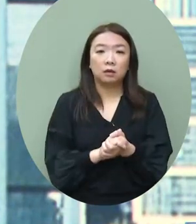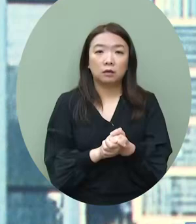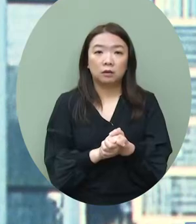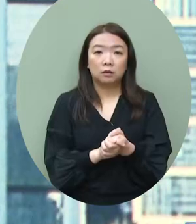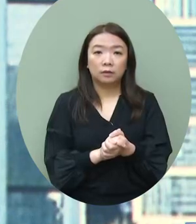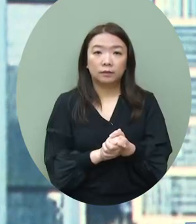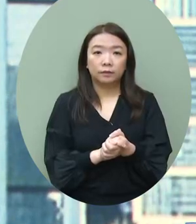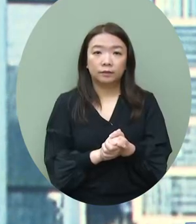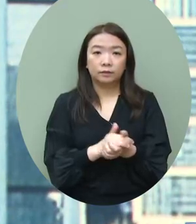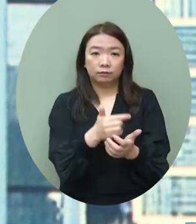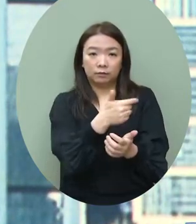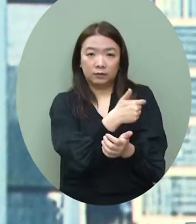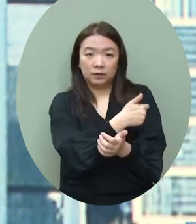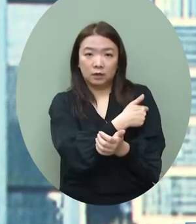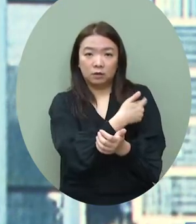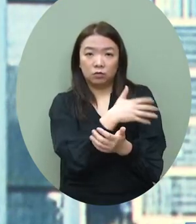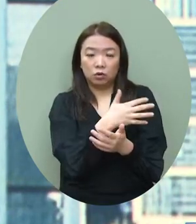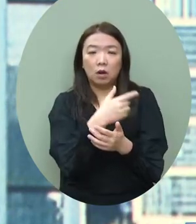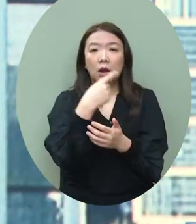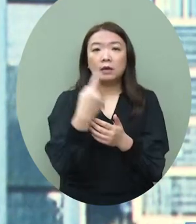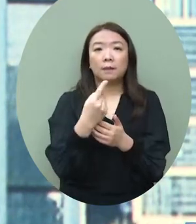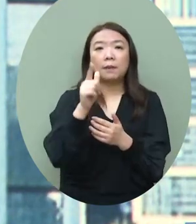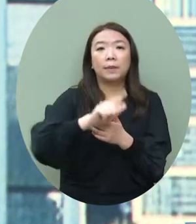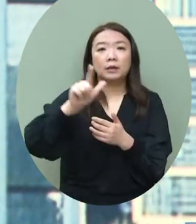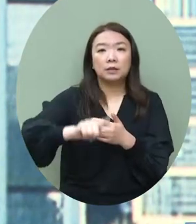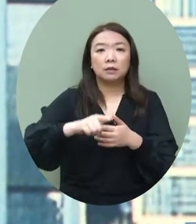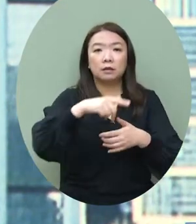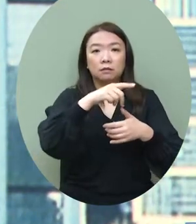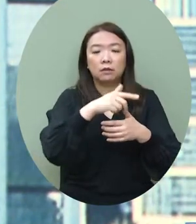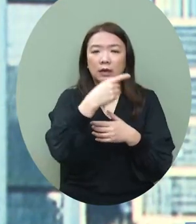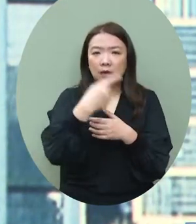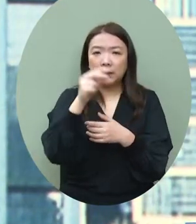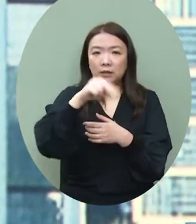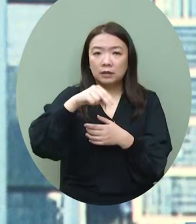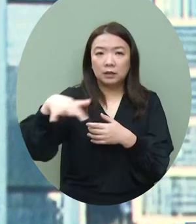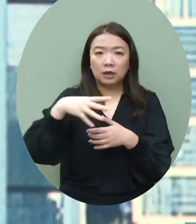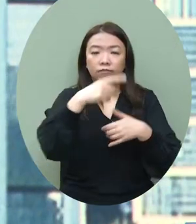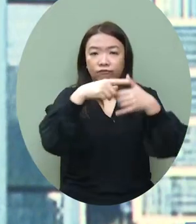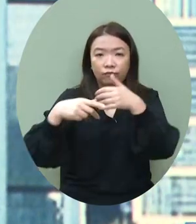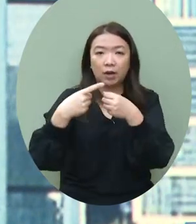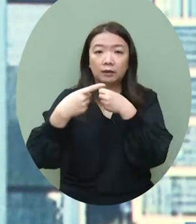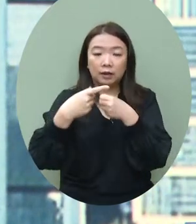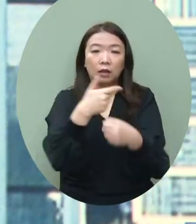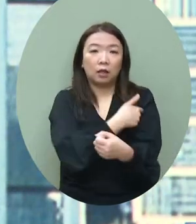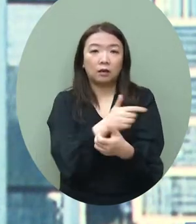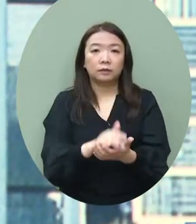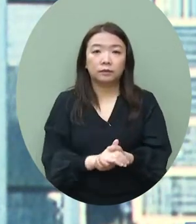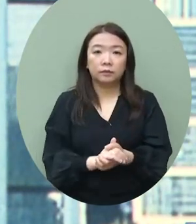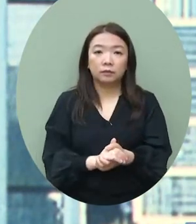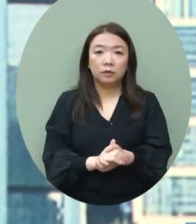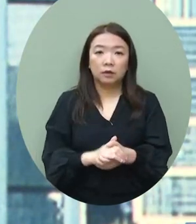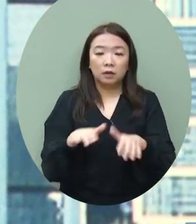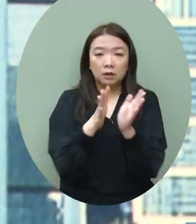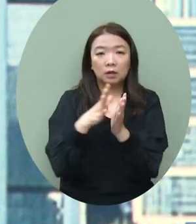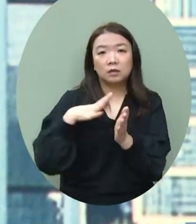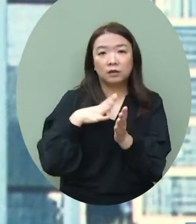到接近18000針度嘅嚇，17000多針第一針。整體嘅情況咧都係超過